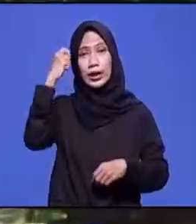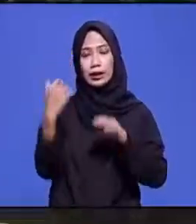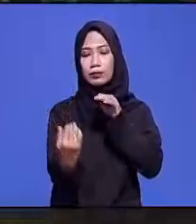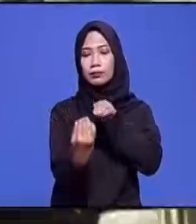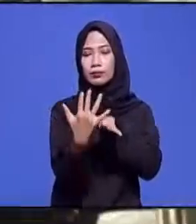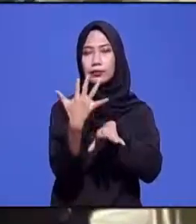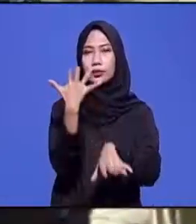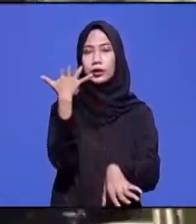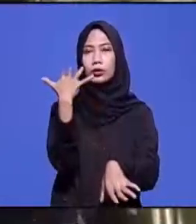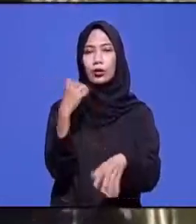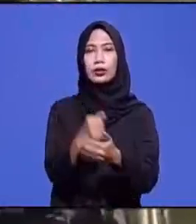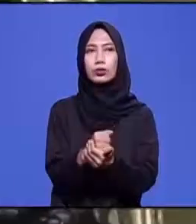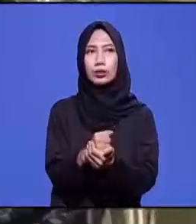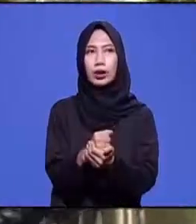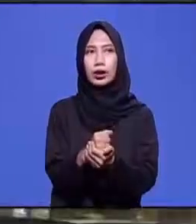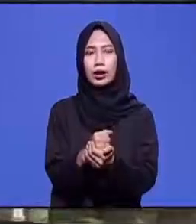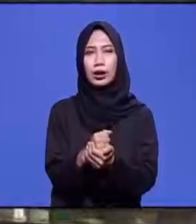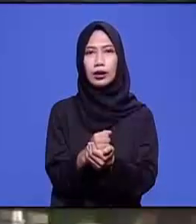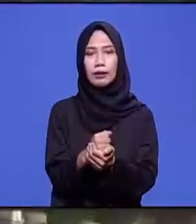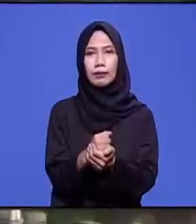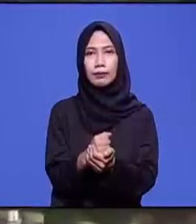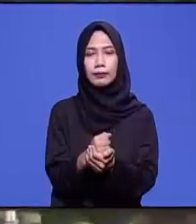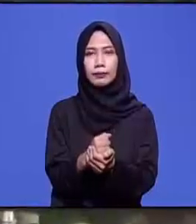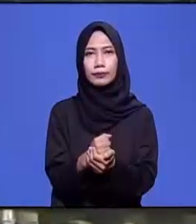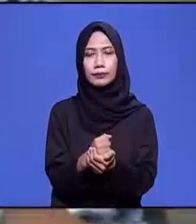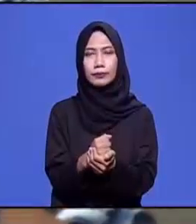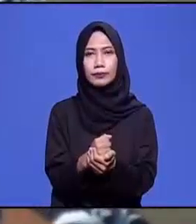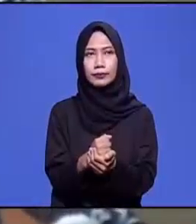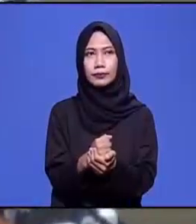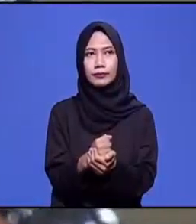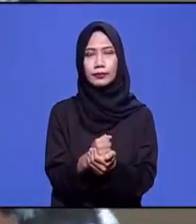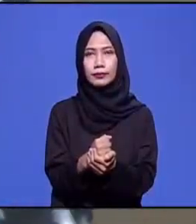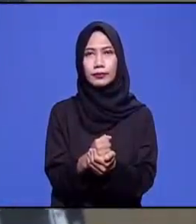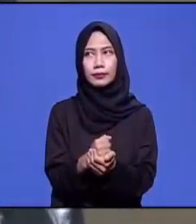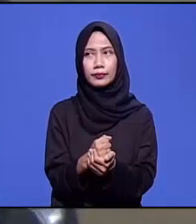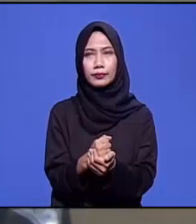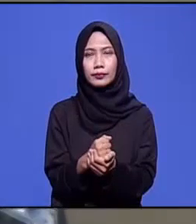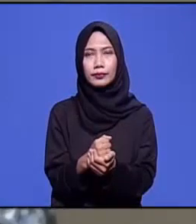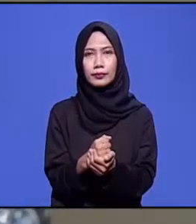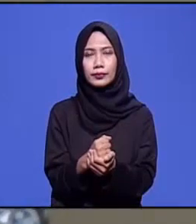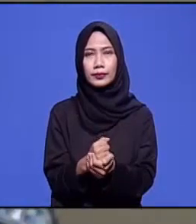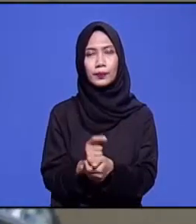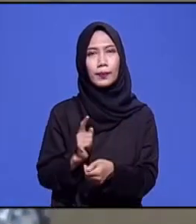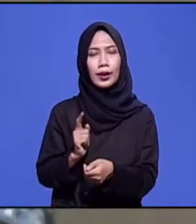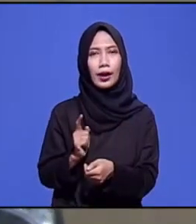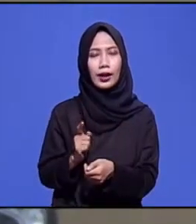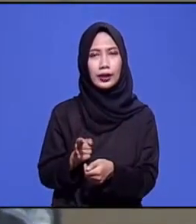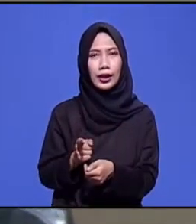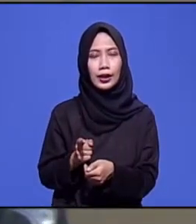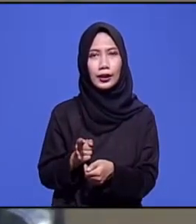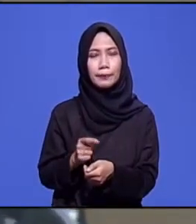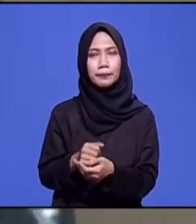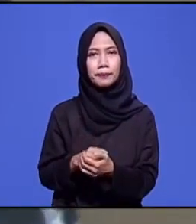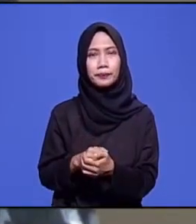ruangan tertutup yang hanya mengandalkan pendingin udara saja. Dibuat suatu istilahnya ya,